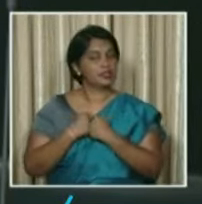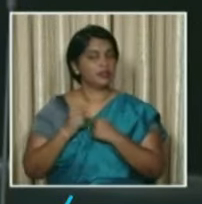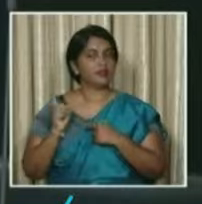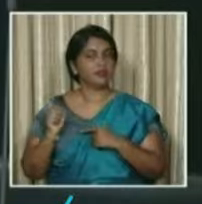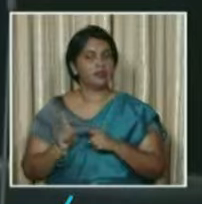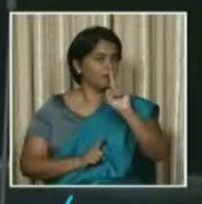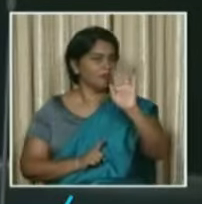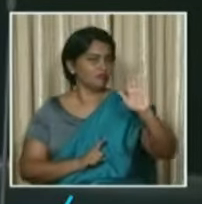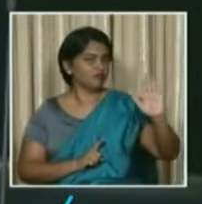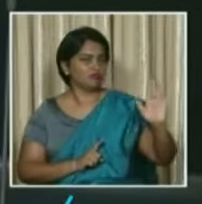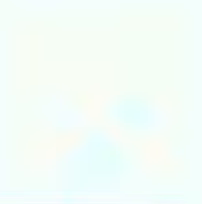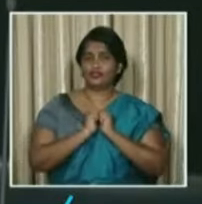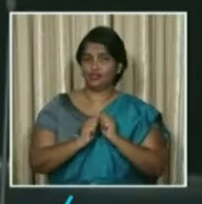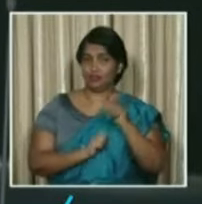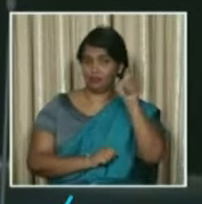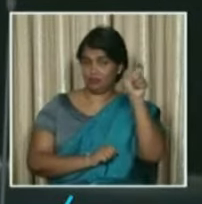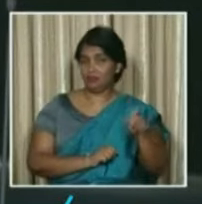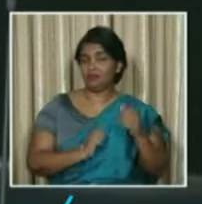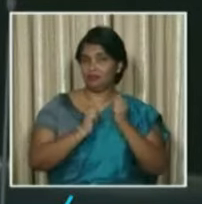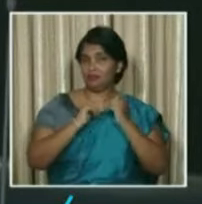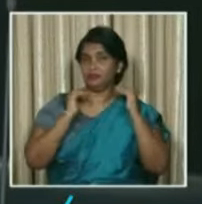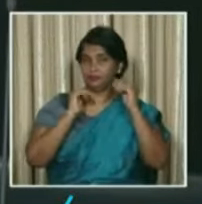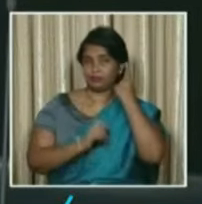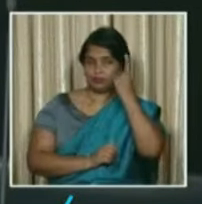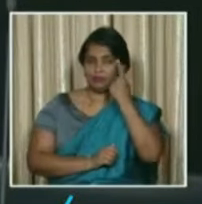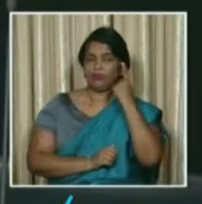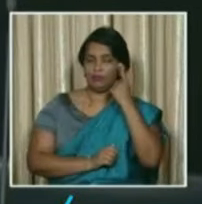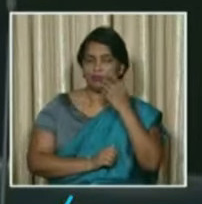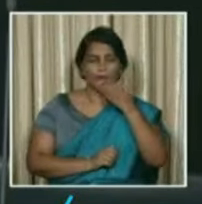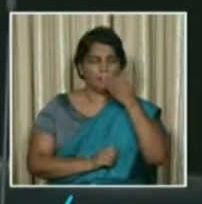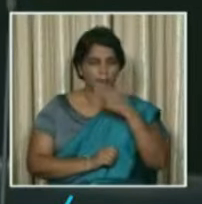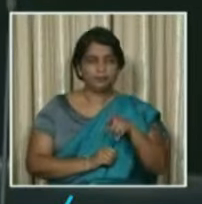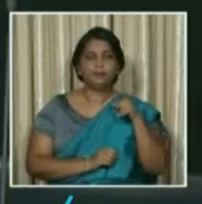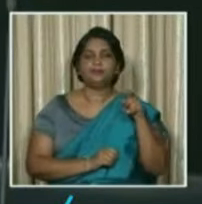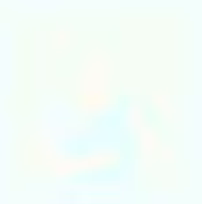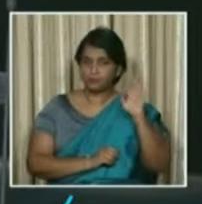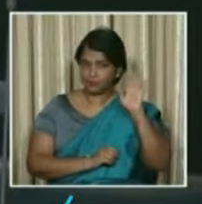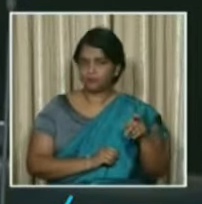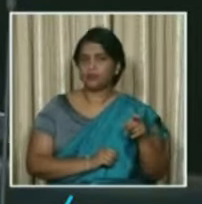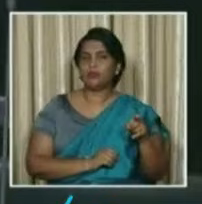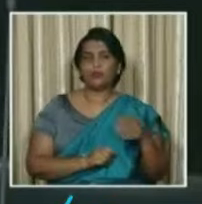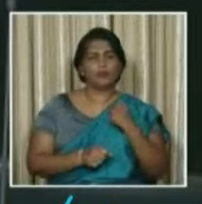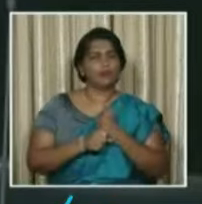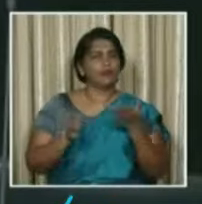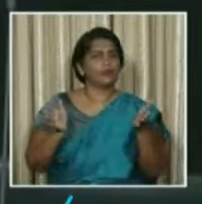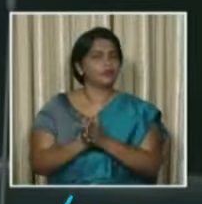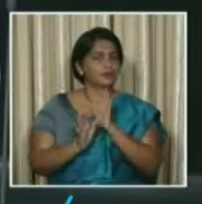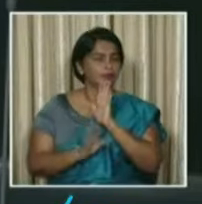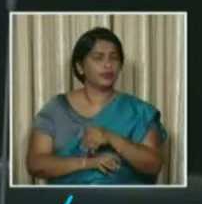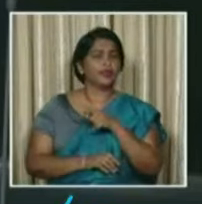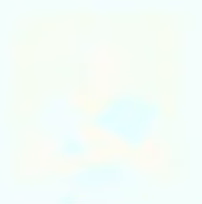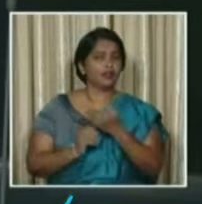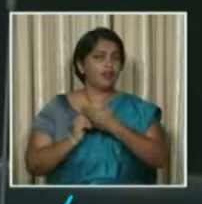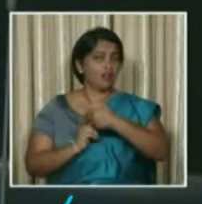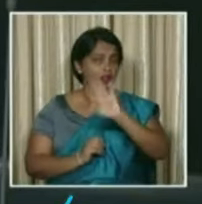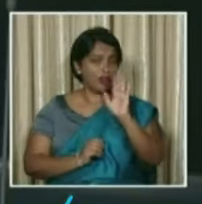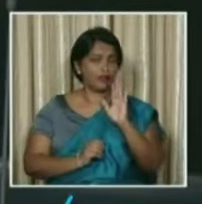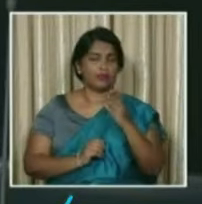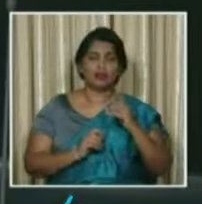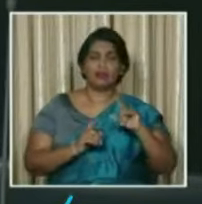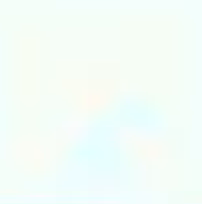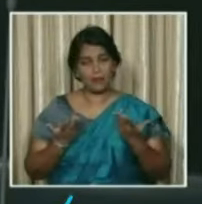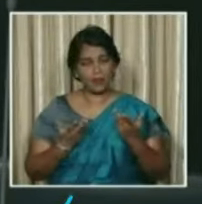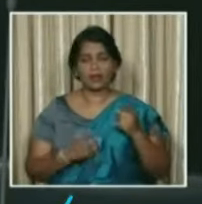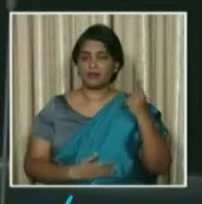එක් අංශවල ප්‍රධානීන්. වෘත්තීය නිපුණතාවයේ දක්ෂතාවයේ හැකියාව තියෙන කෙනෙක් ආණ්ඩුවේ හිටියා කියලා එයාව අහිං කළා. කමිසුවක්පත්